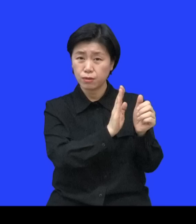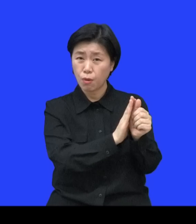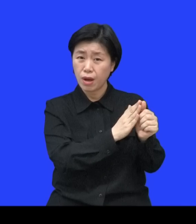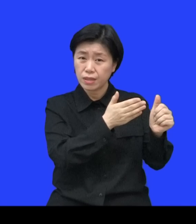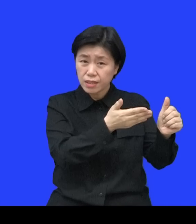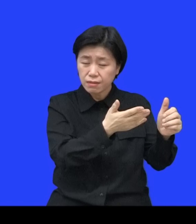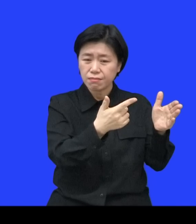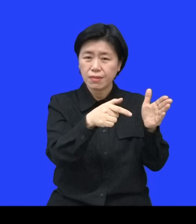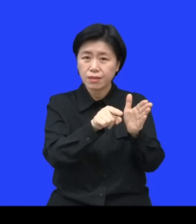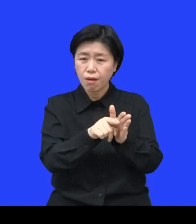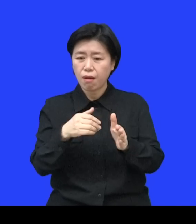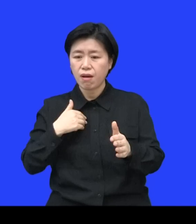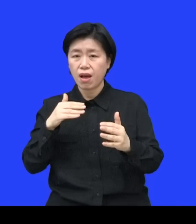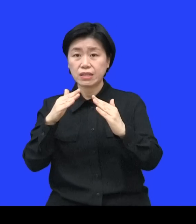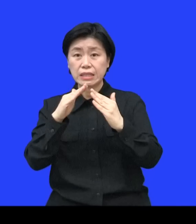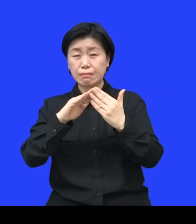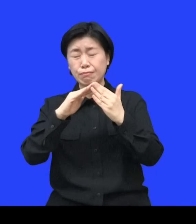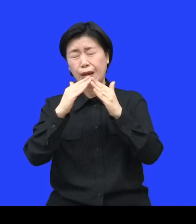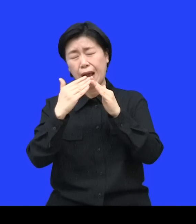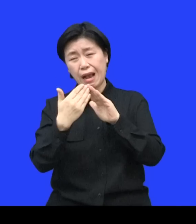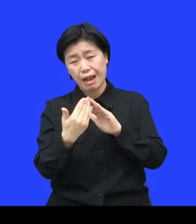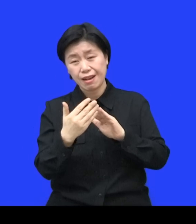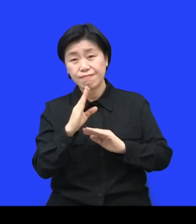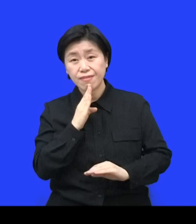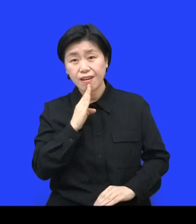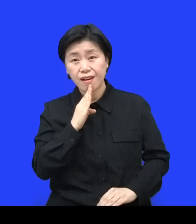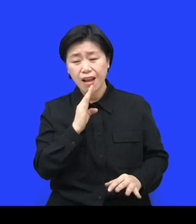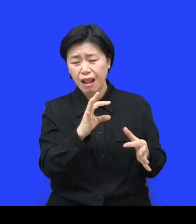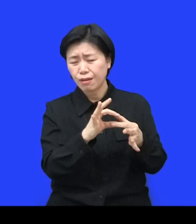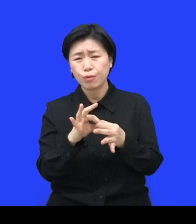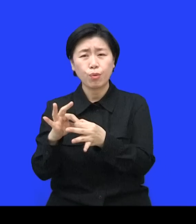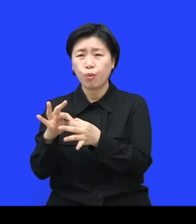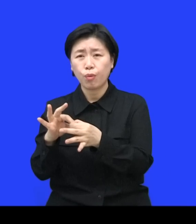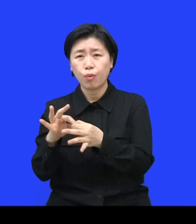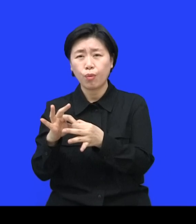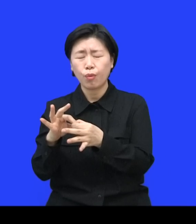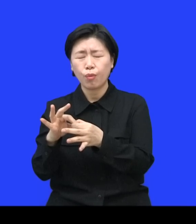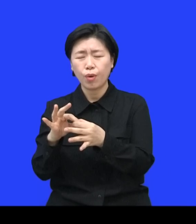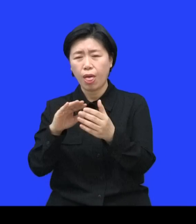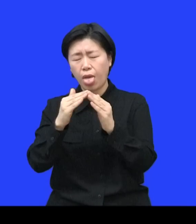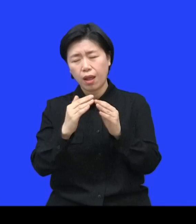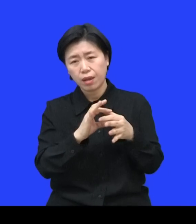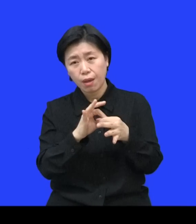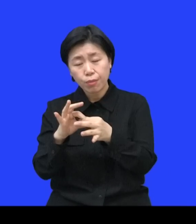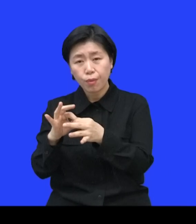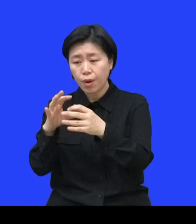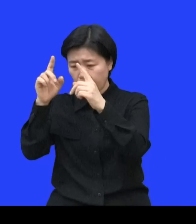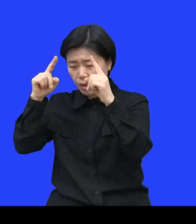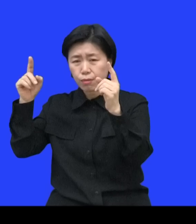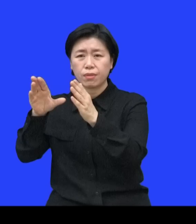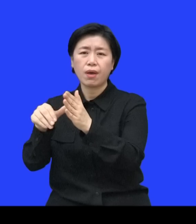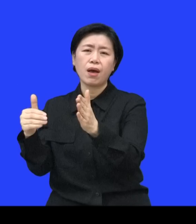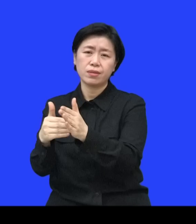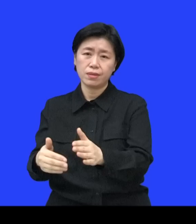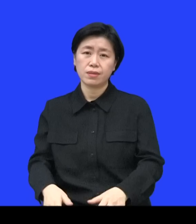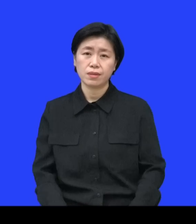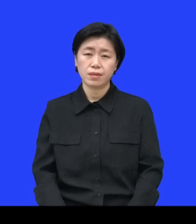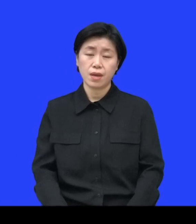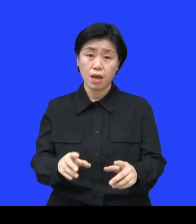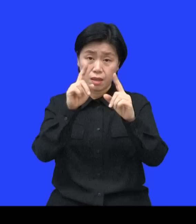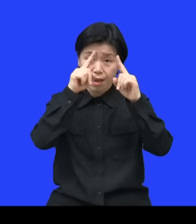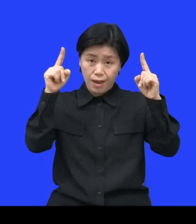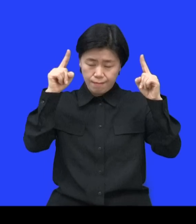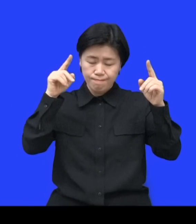초등학교 때부터 시작된 가난이 대학교 때까지 쭉 이어오는 거예요. 이어오니까 대학교 때 가서도 뭐